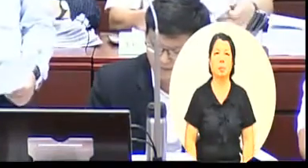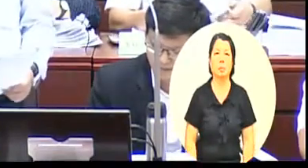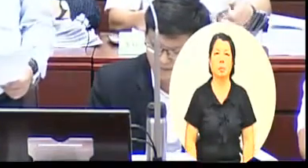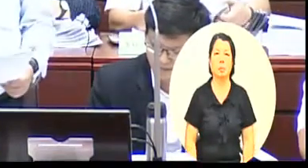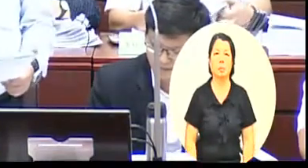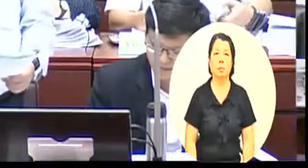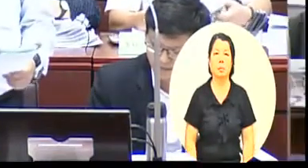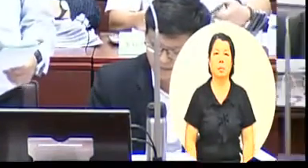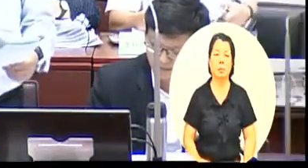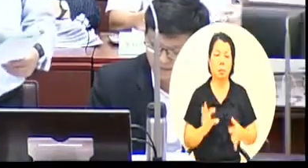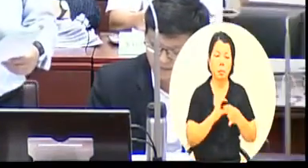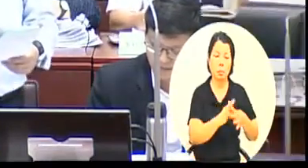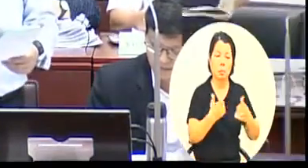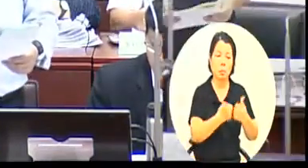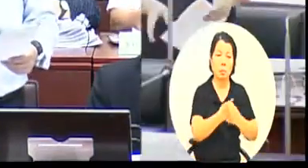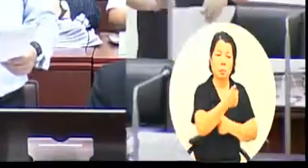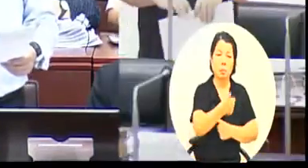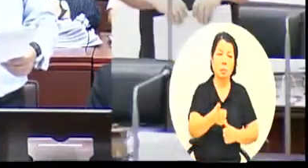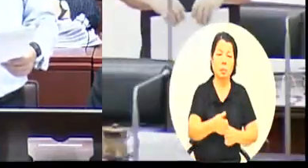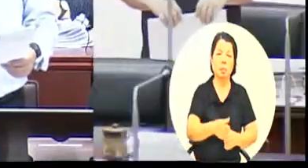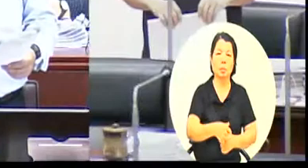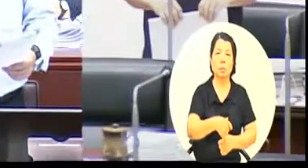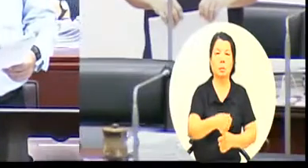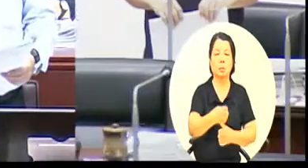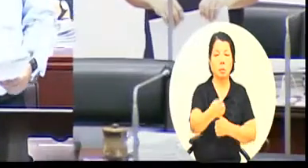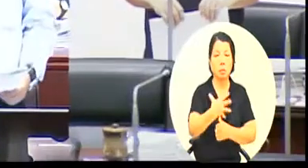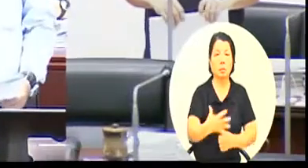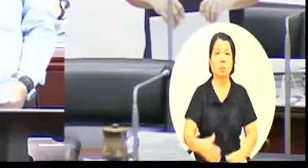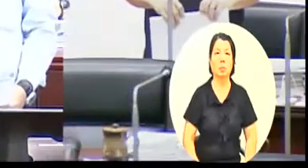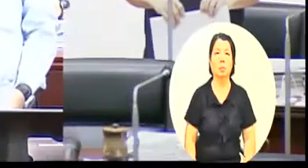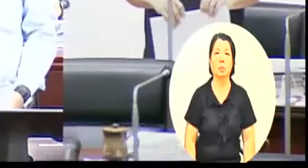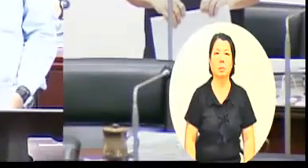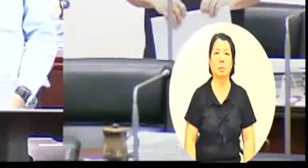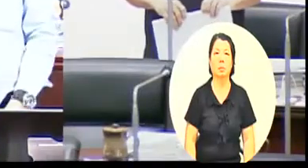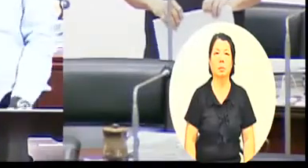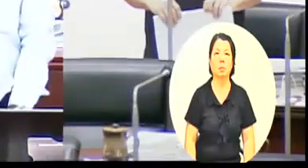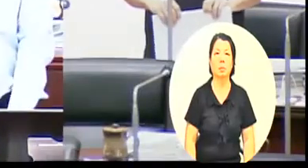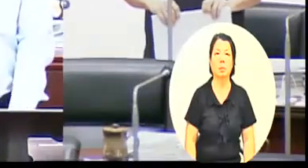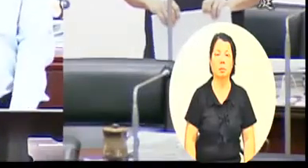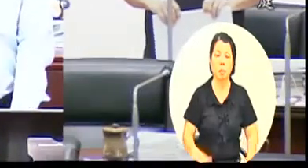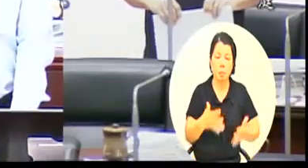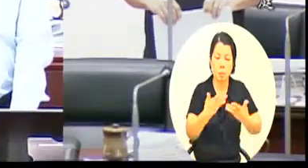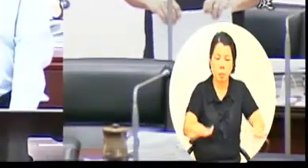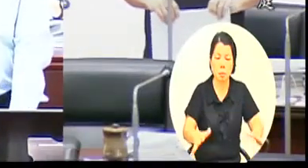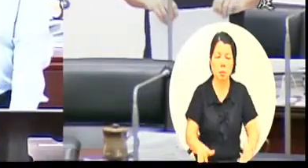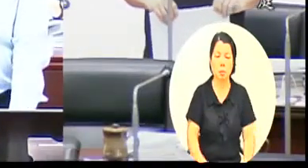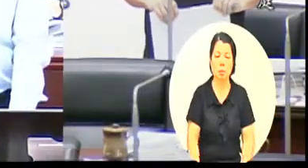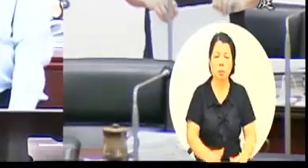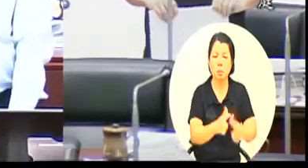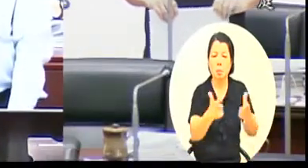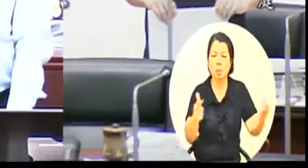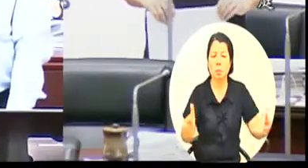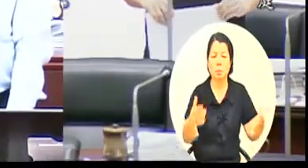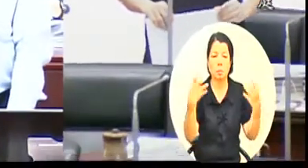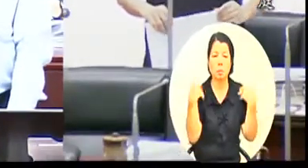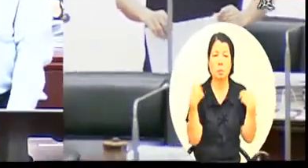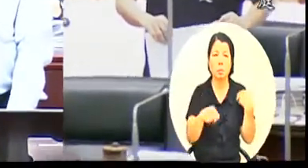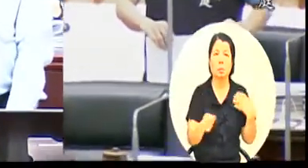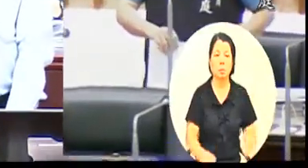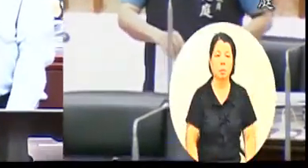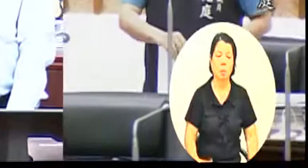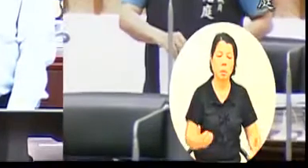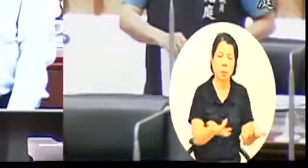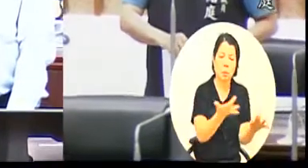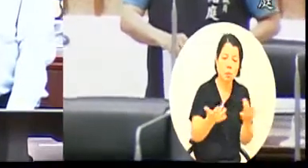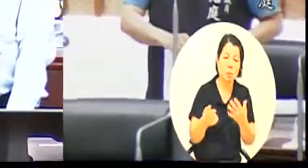有关于这个议员特别垂询，就是有关于就是说，既然是这个有这么多的功能，包括产业啦、交通啦、水